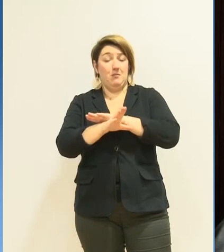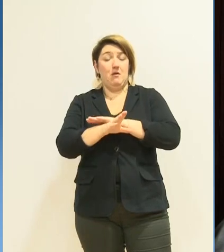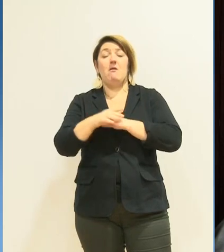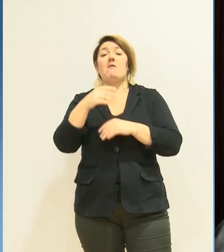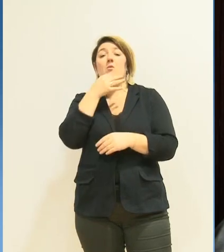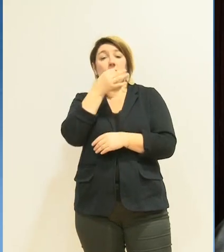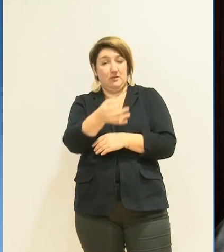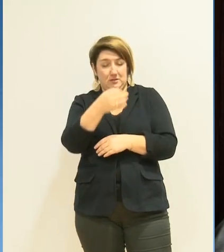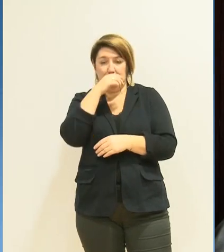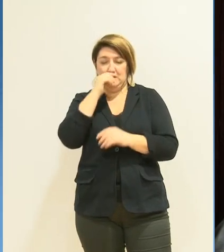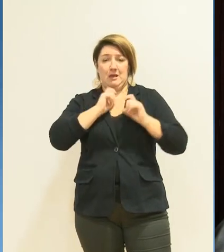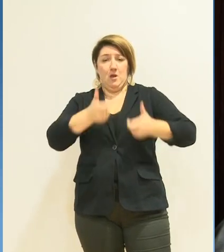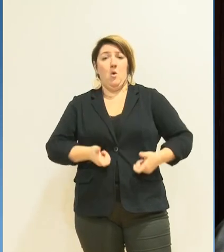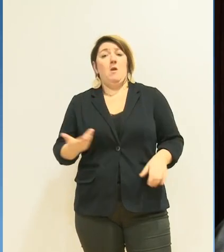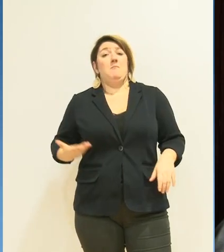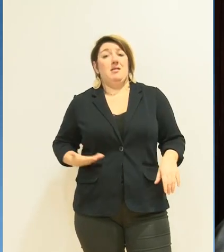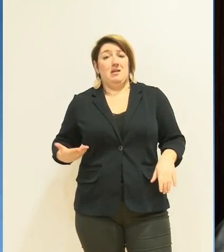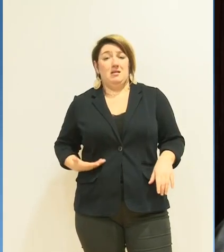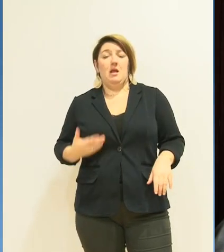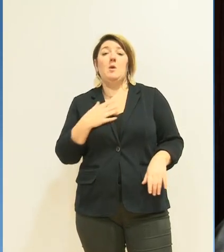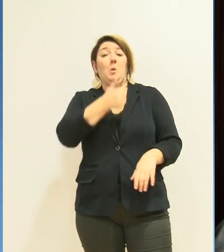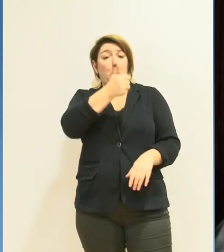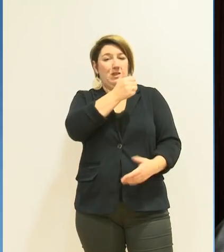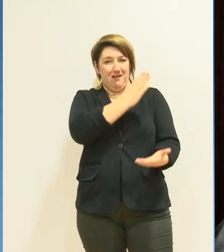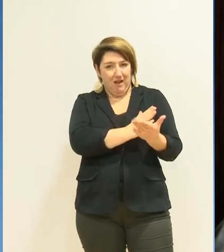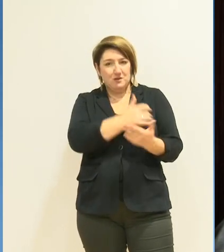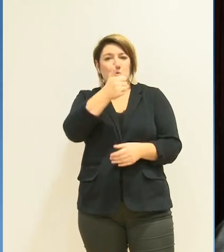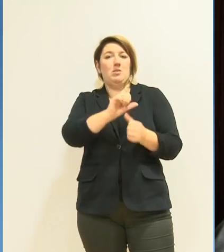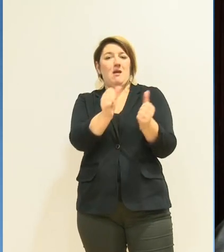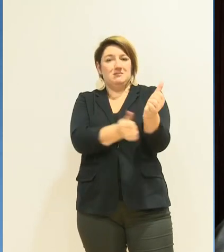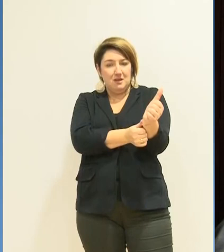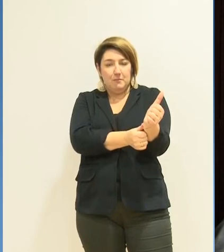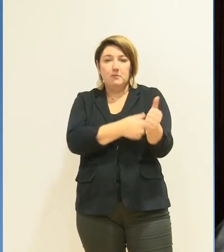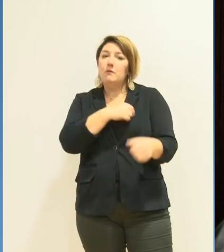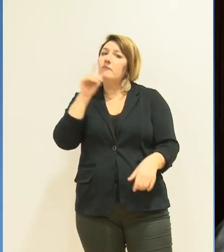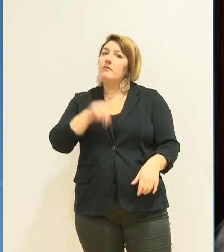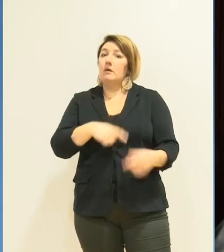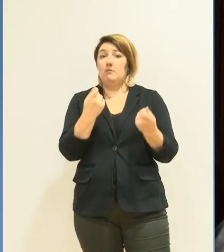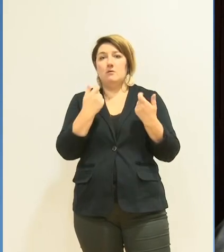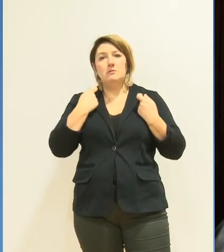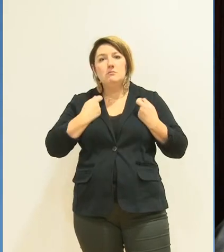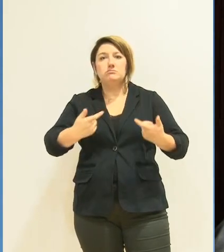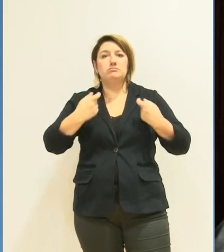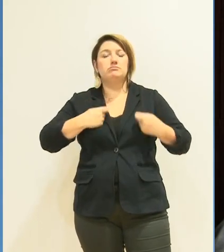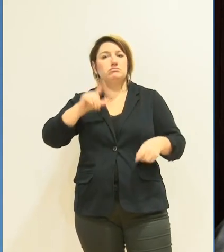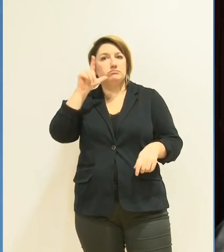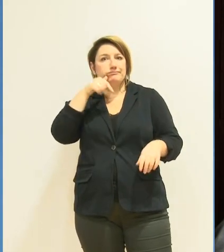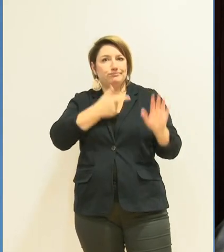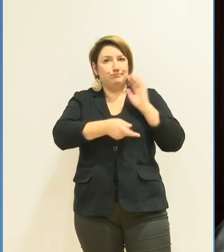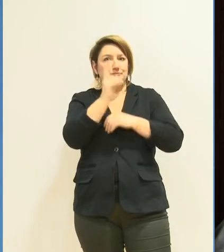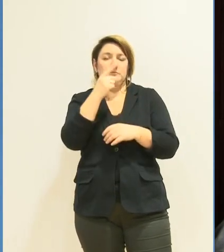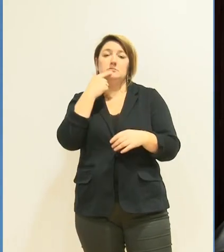dans les écoles maternelles ce qu'avait demandé un effort financier important ce qui est loin d'être le cas des autres villes